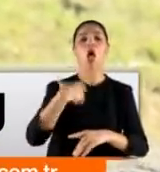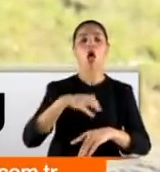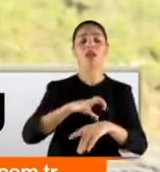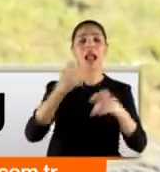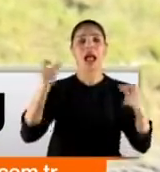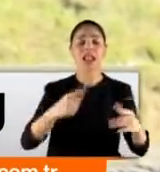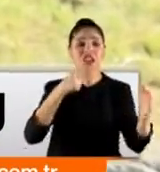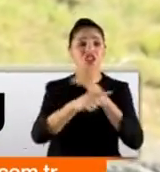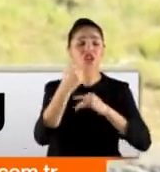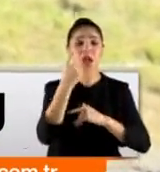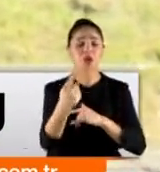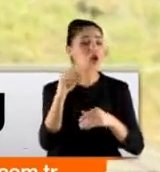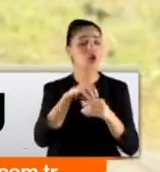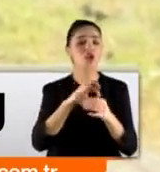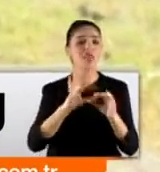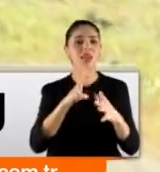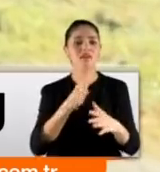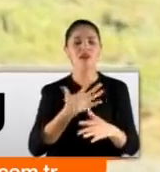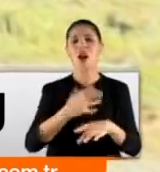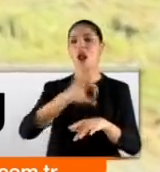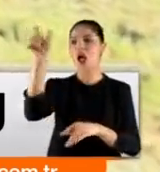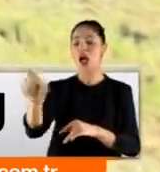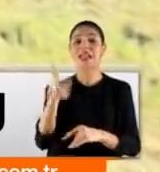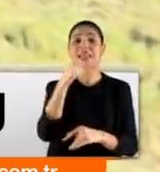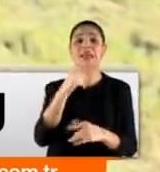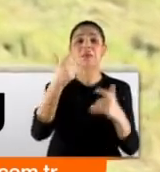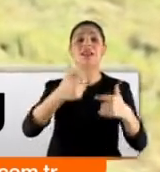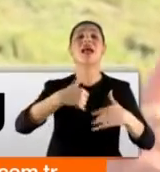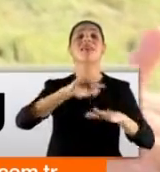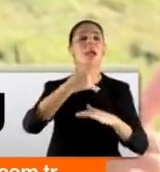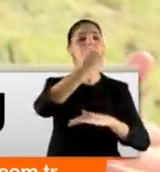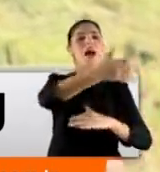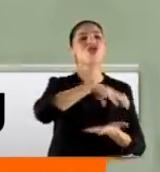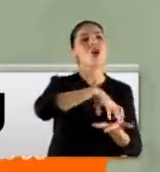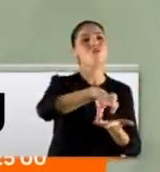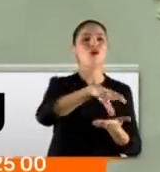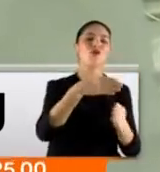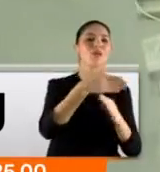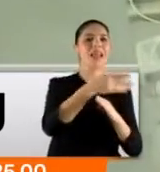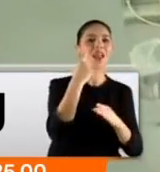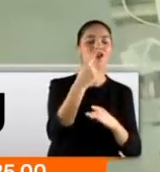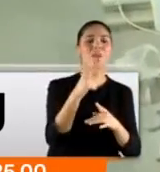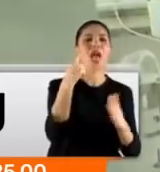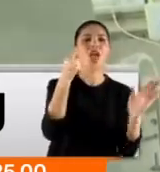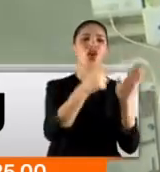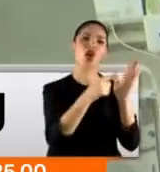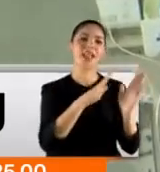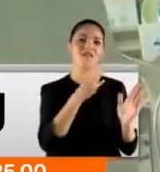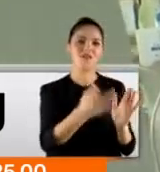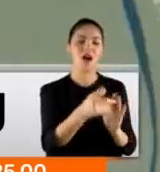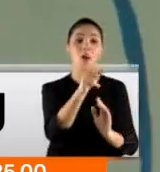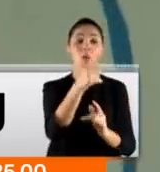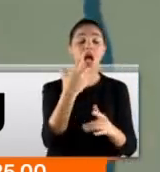ilgili gelen şikayetler arasında hastanın kırmızı alan yerine başka bir alandan giriş yaptığı gösteriliyor. Çünkü